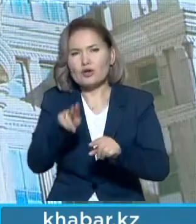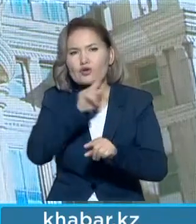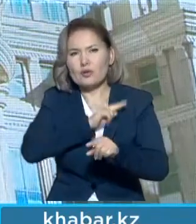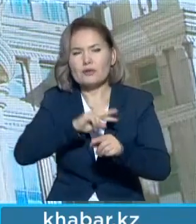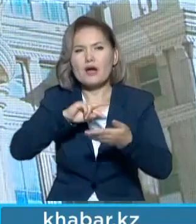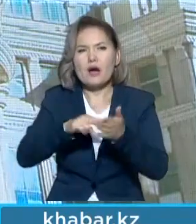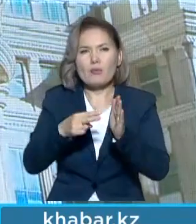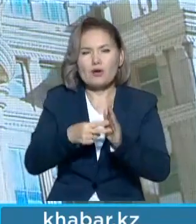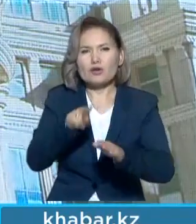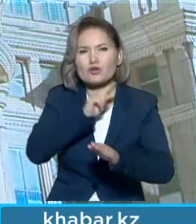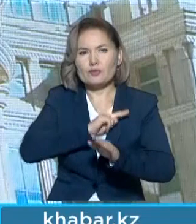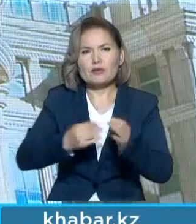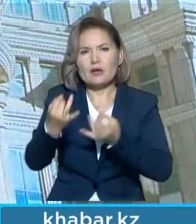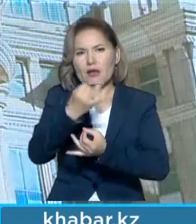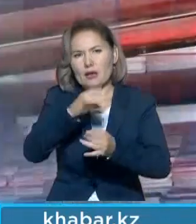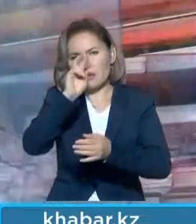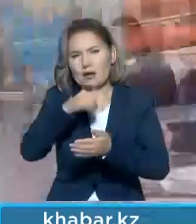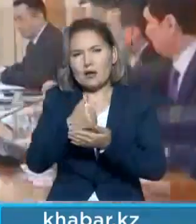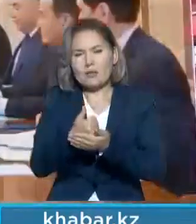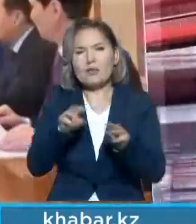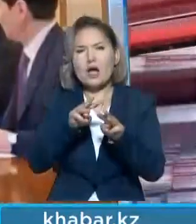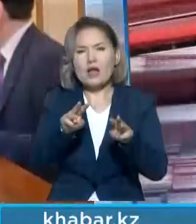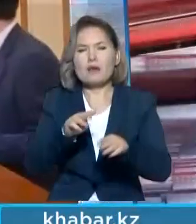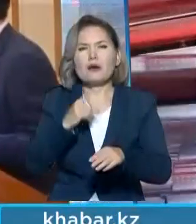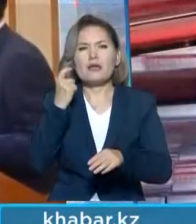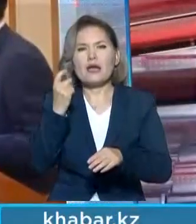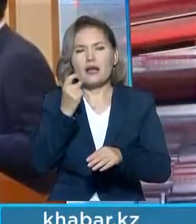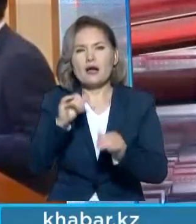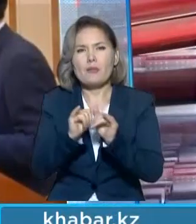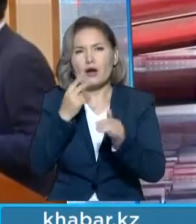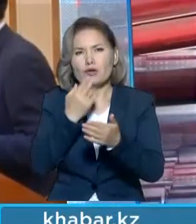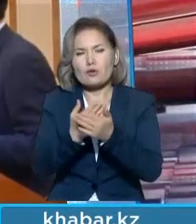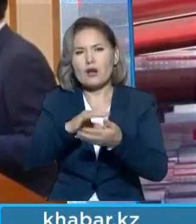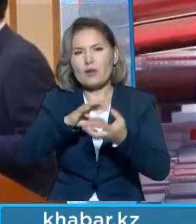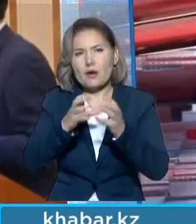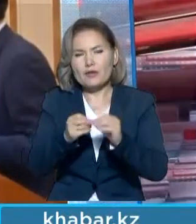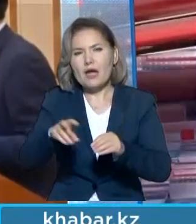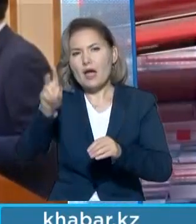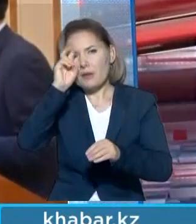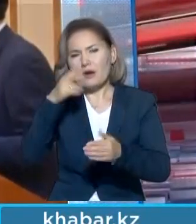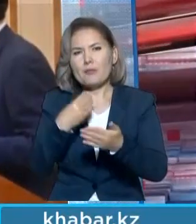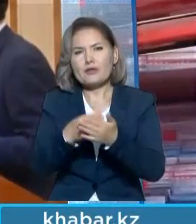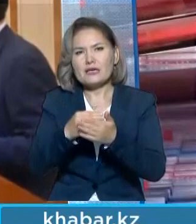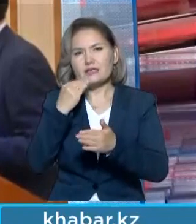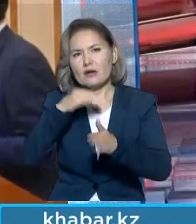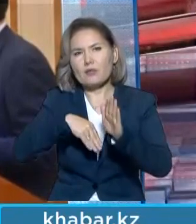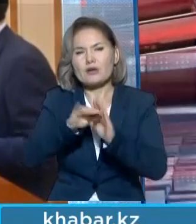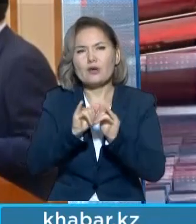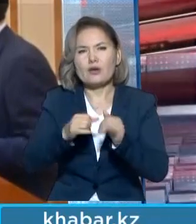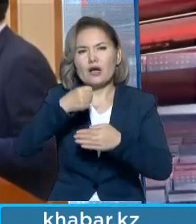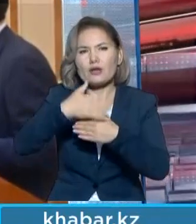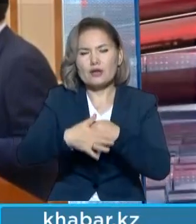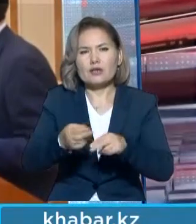арналған болжамдары қарастырылды. Мемлекет басшысы үкіметке макроэкономикалық көрсеткіштерді болжау және мемлекеттік бюджет сапасын арттыру,